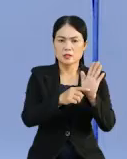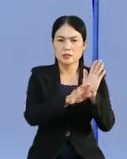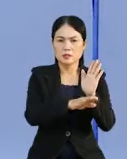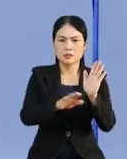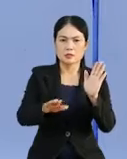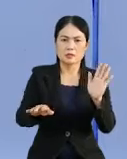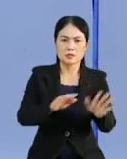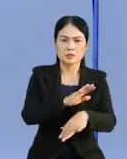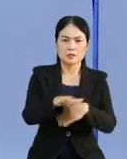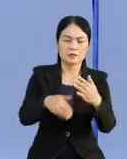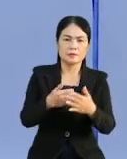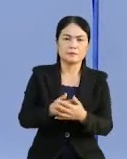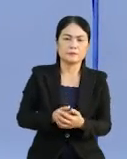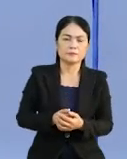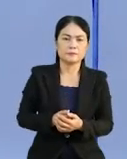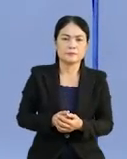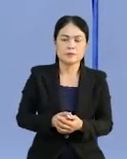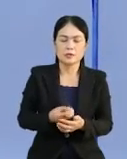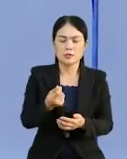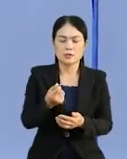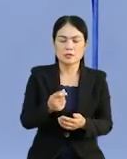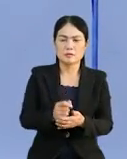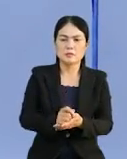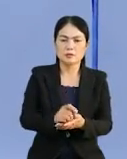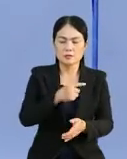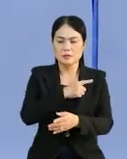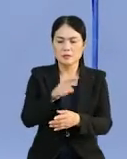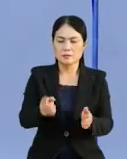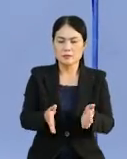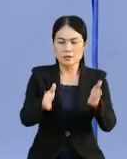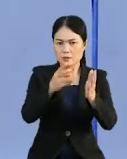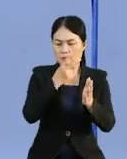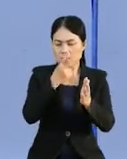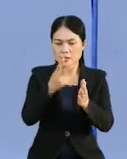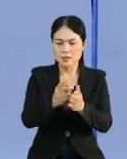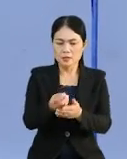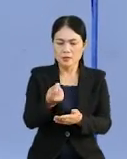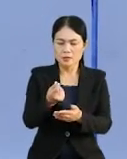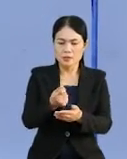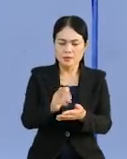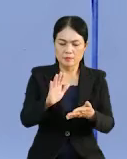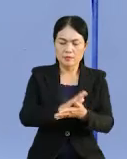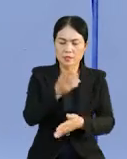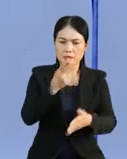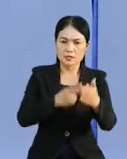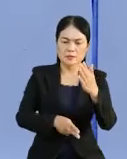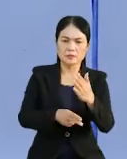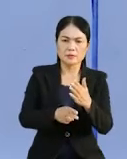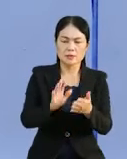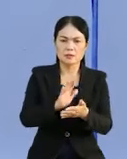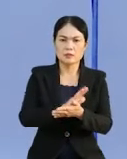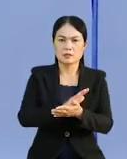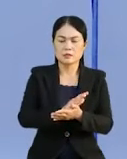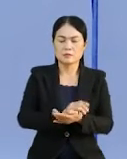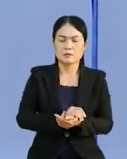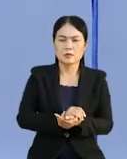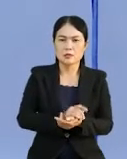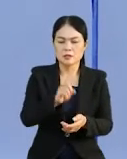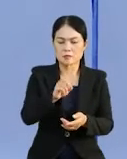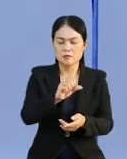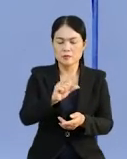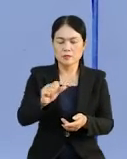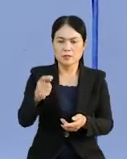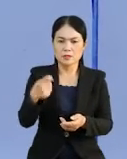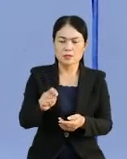nếp. Cô đã đáp prạ rộp bọt dương, cho con xong kết mơ tham miên cơ đáp prạ ấy khá. Miên cần đáp prạ sần lập mùi mơn